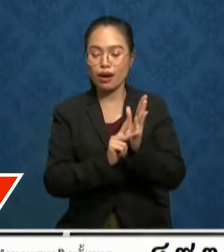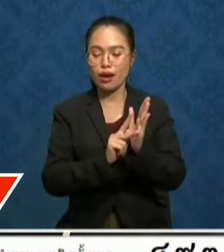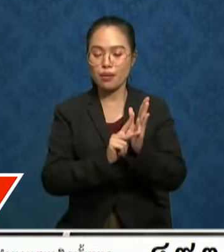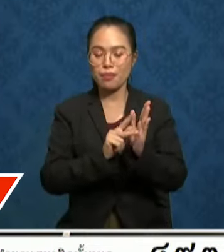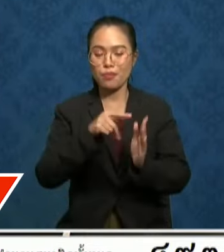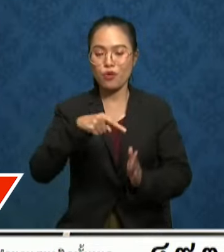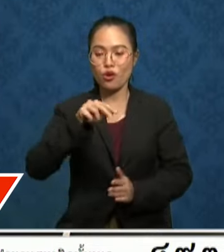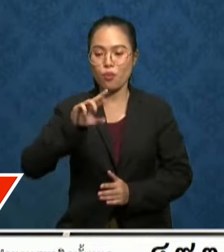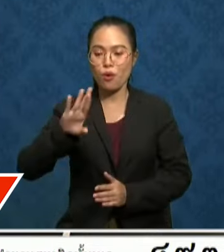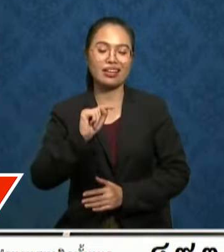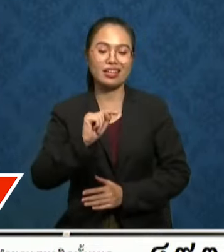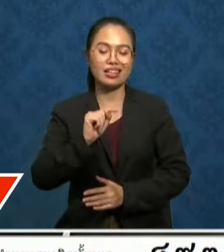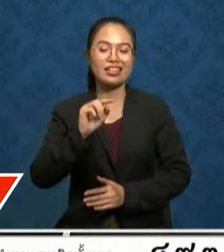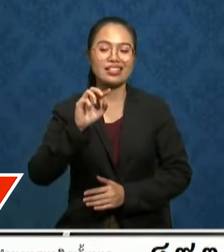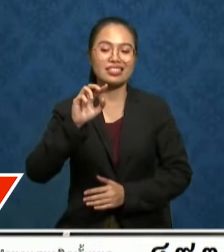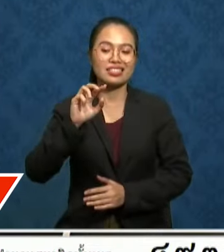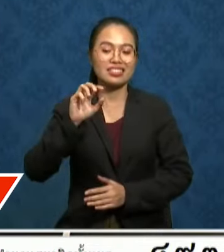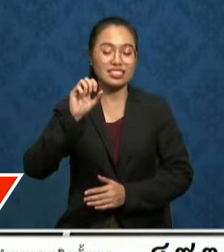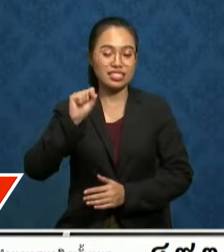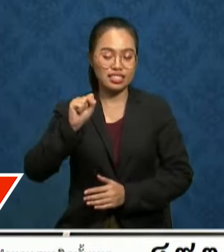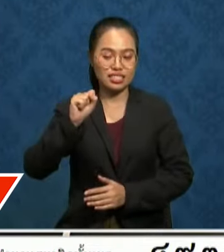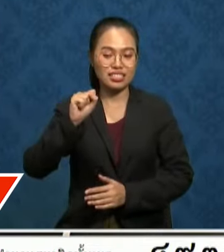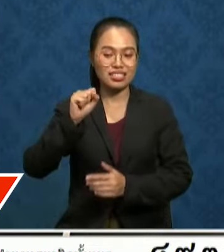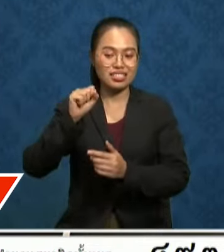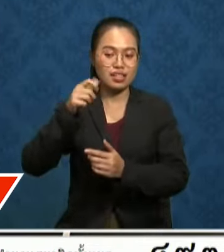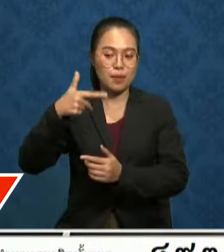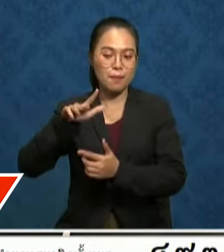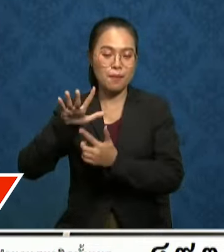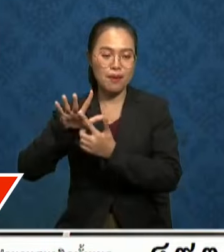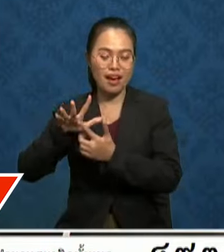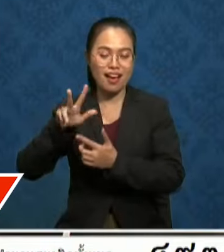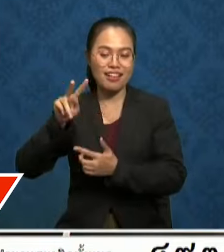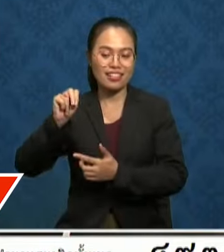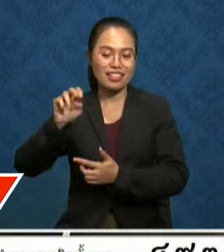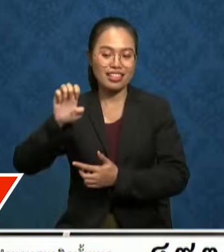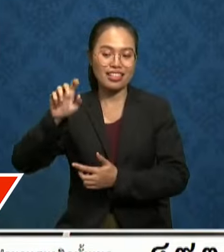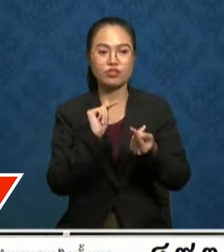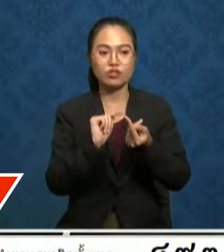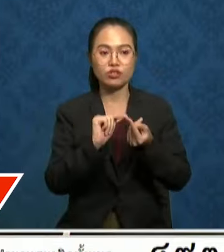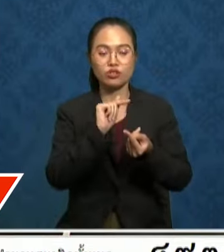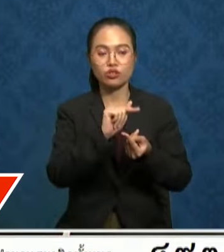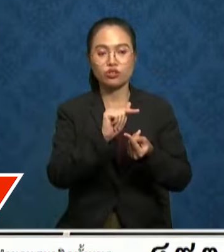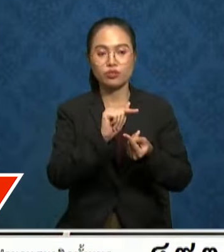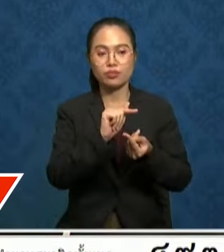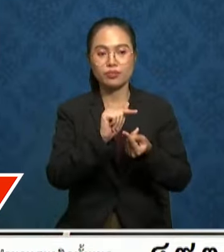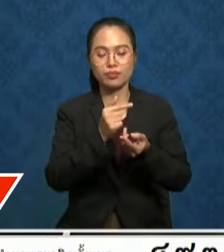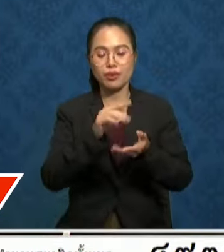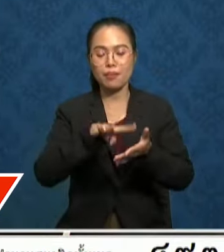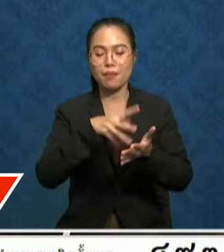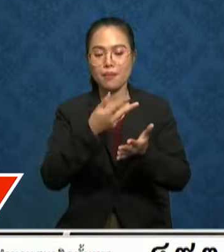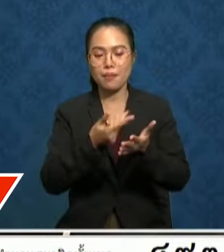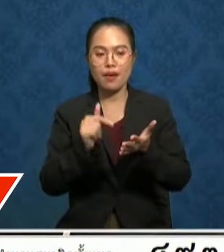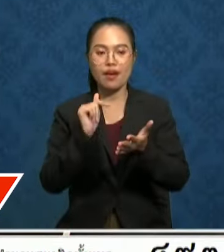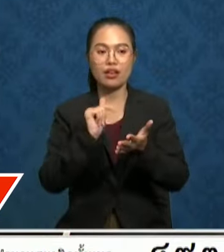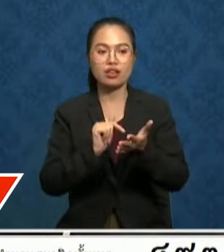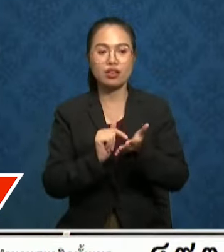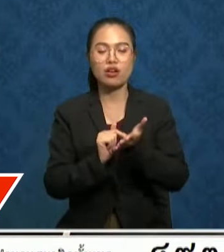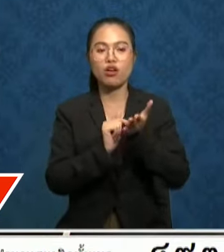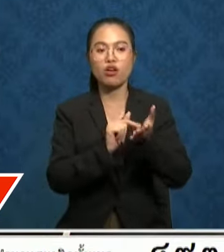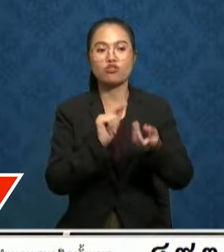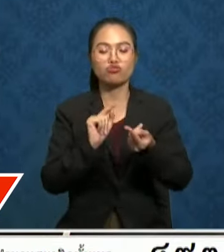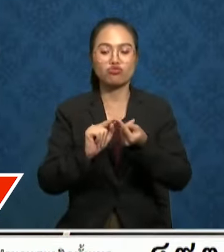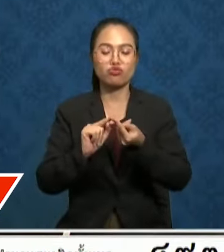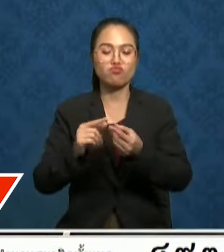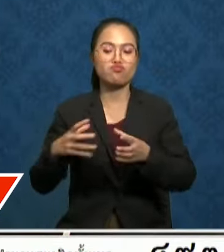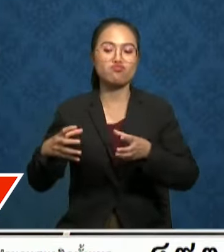านิติบัญญัติแห่งชาติลงนามรับสนองพระบรมราชโองการโดยพลเอกสุรยุทธ์จุลานนท์ร่างเป็นพระราชบัญญัติที่ออกโดยคณะปฏิ